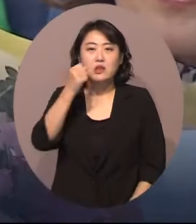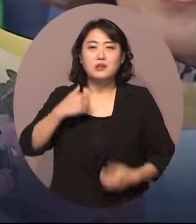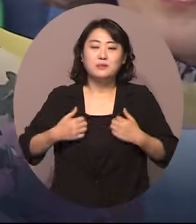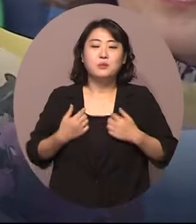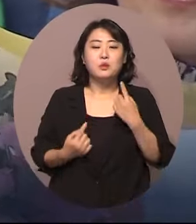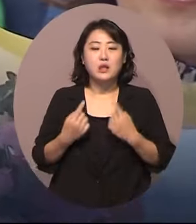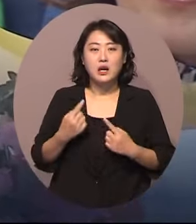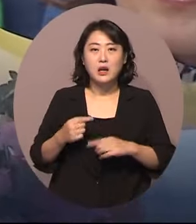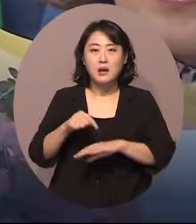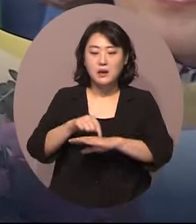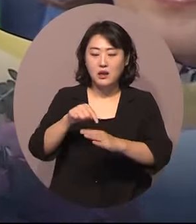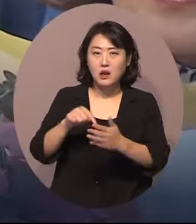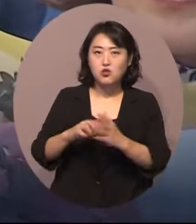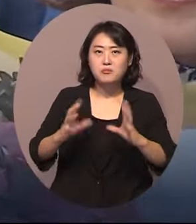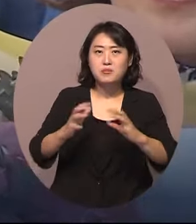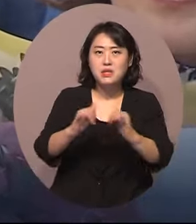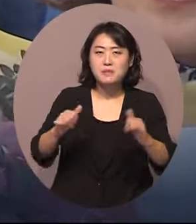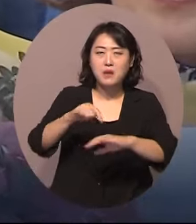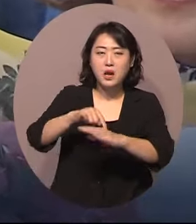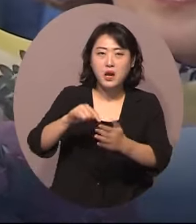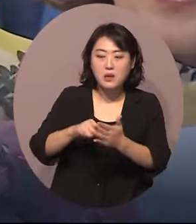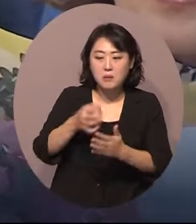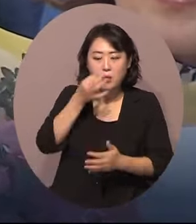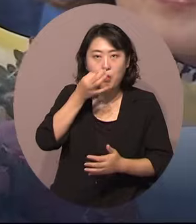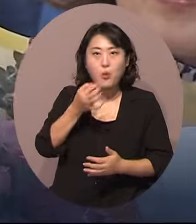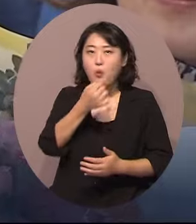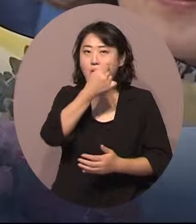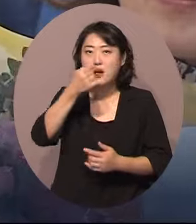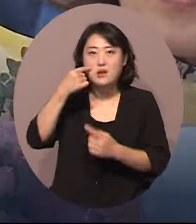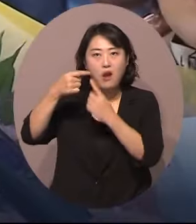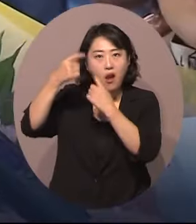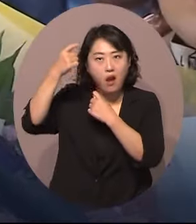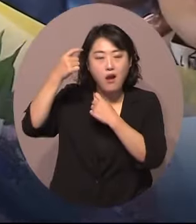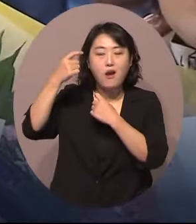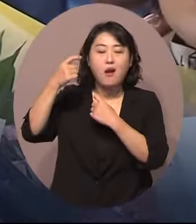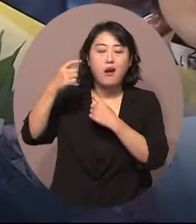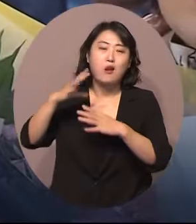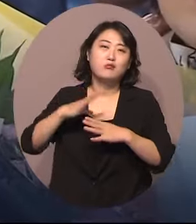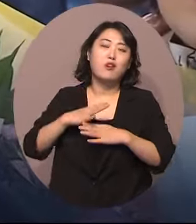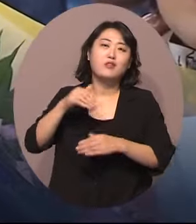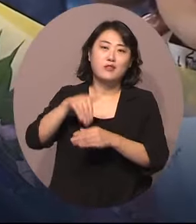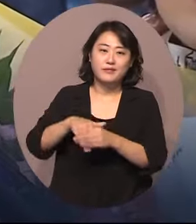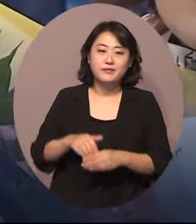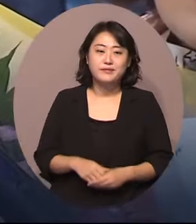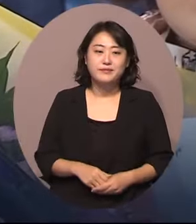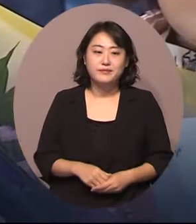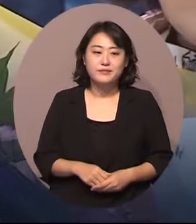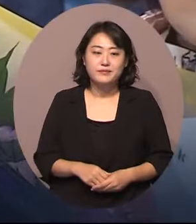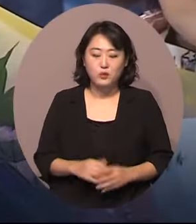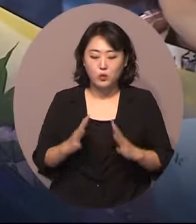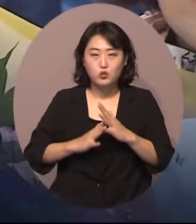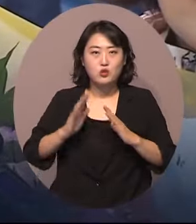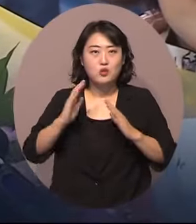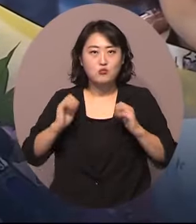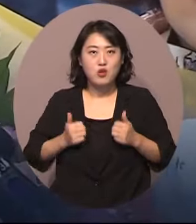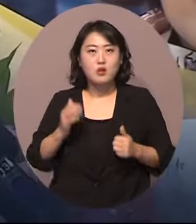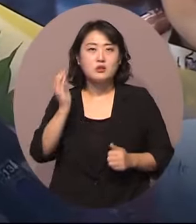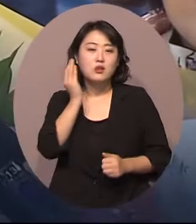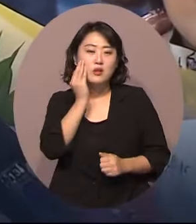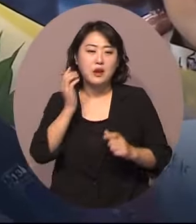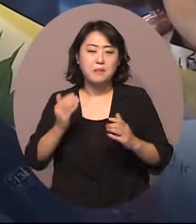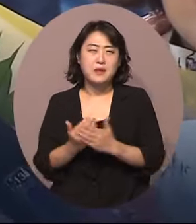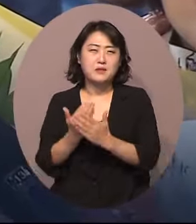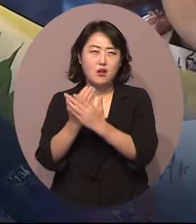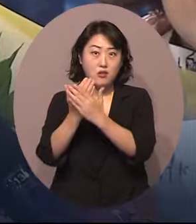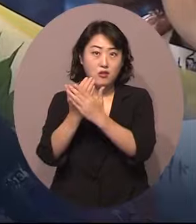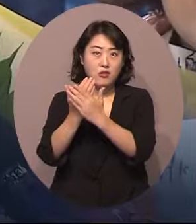엄중함이 얼마나 무서운가를 보여준 선거라고 생각합니다. 공주 부여 청양의 발전의 원동력을